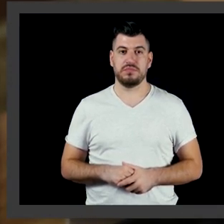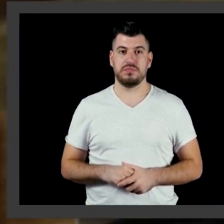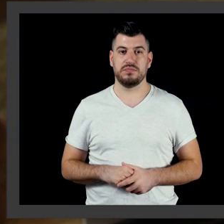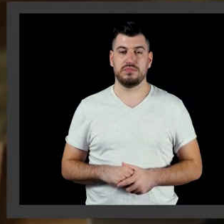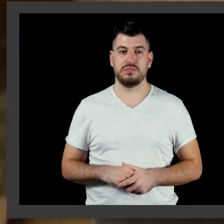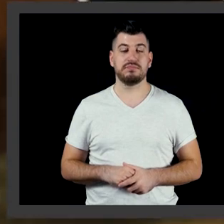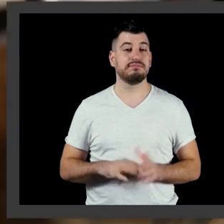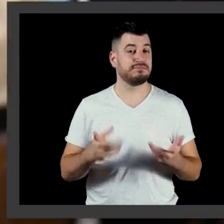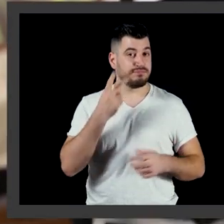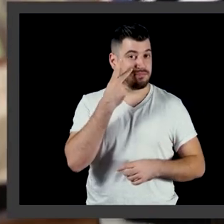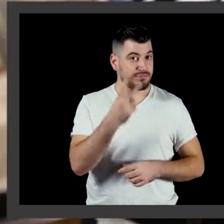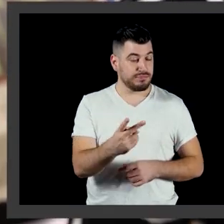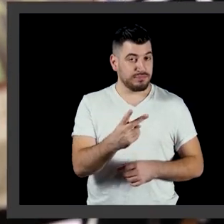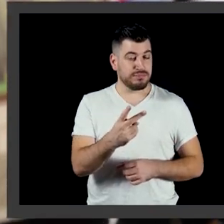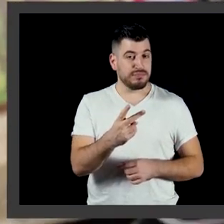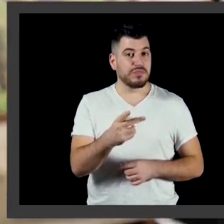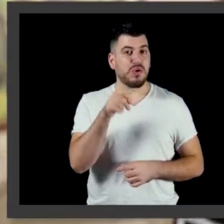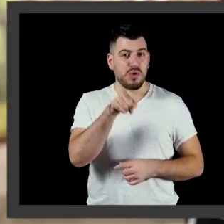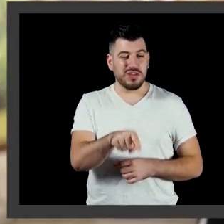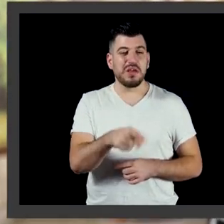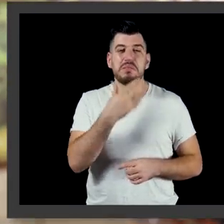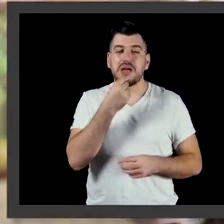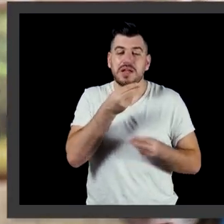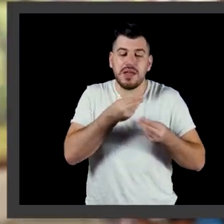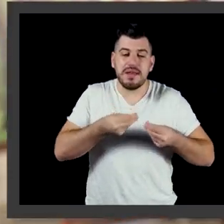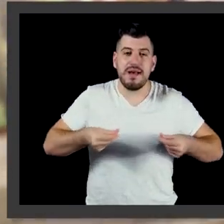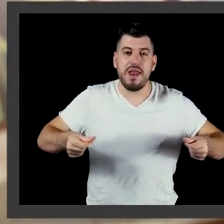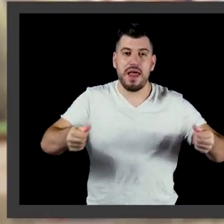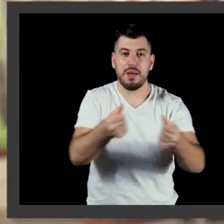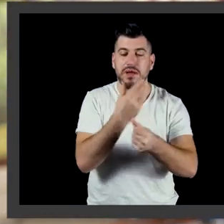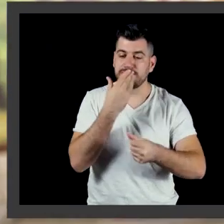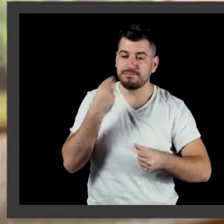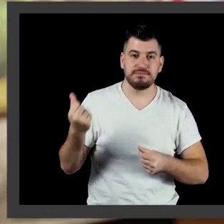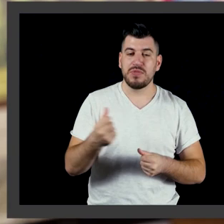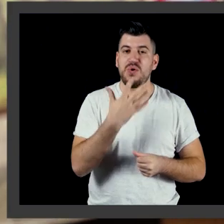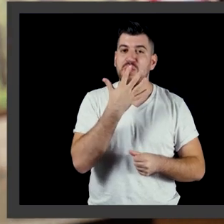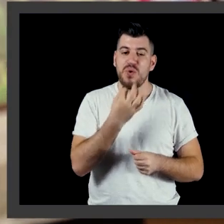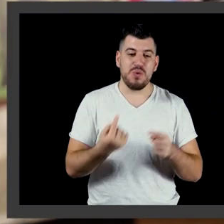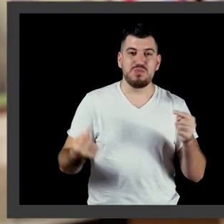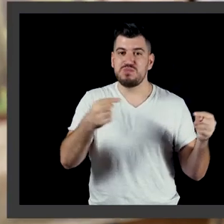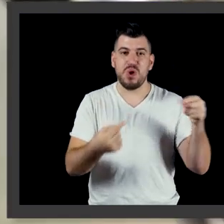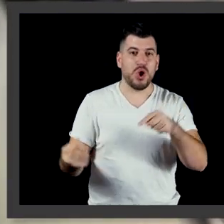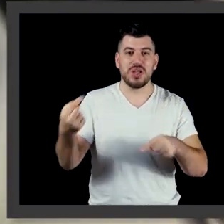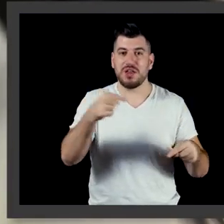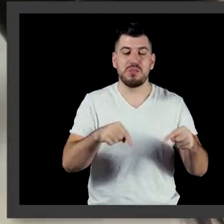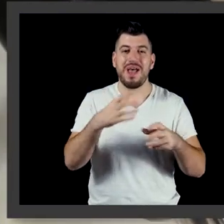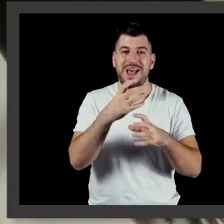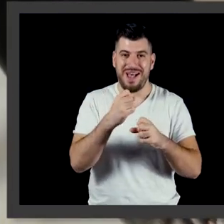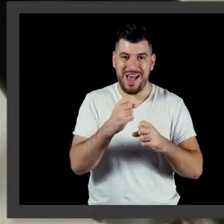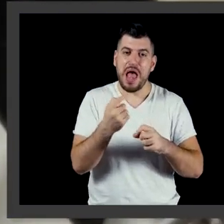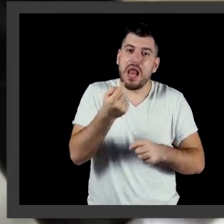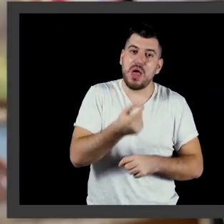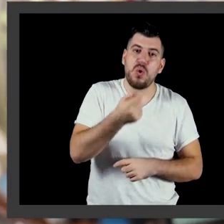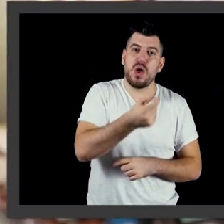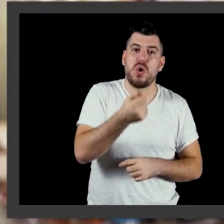Όπως βλέπετε είναι πάρα πολύ κρεμμώδης η μπεσαμέλ μου. Γιατί προσθέτω το γάλα σε μικρές δόσεις. Προσθέτω λίγο